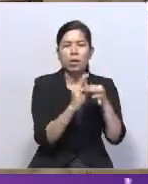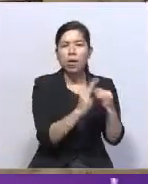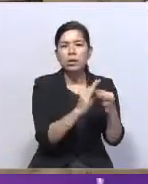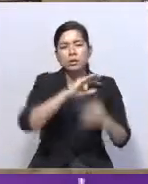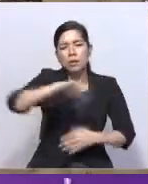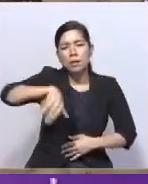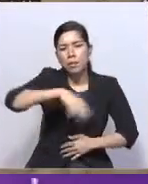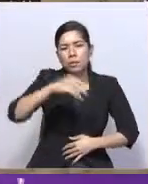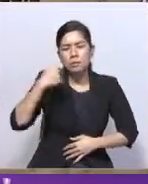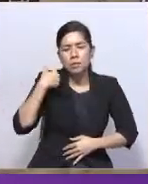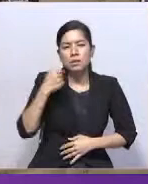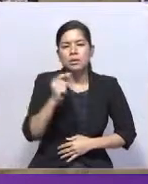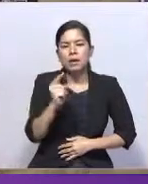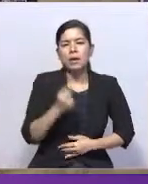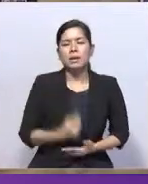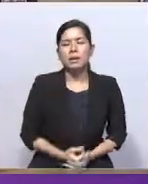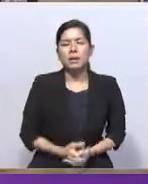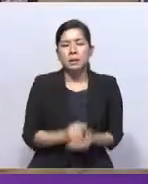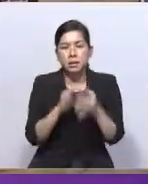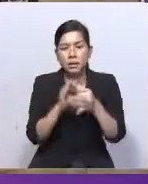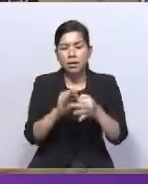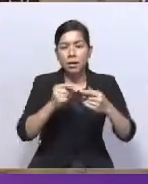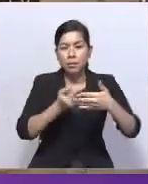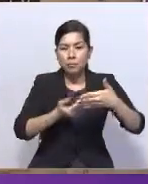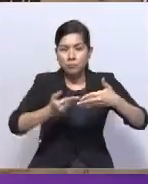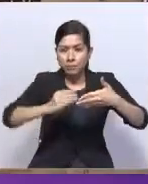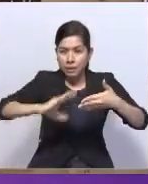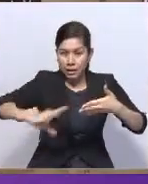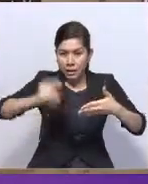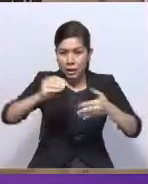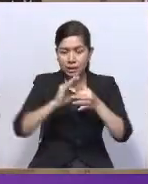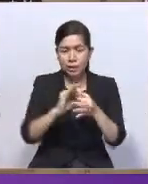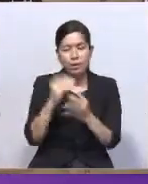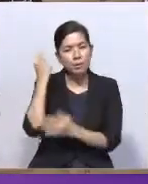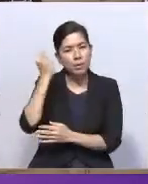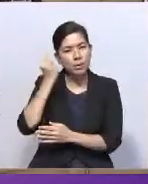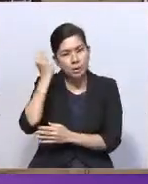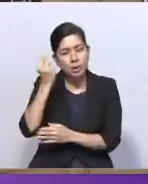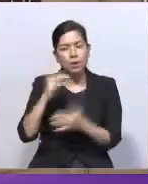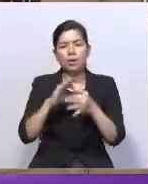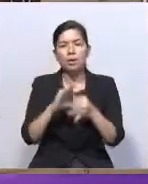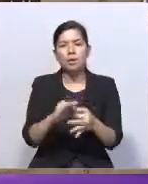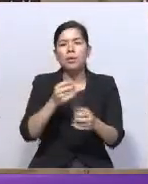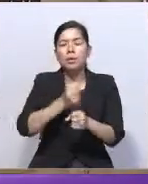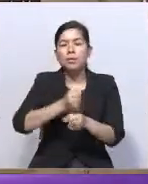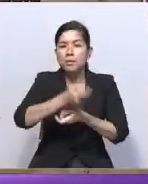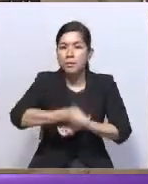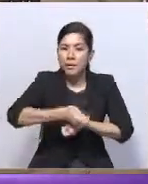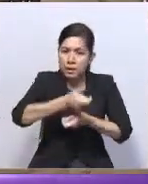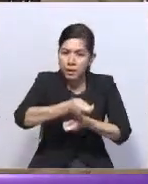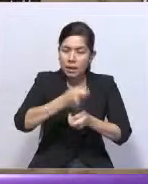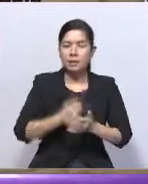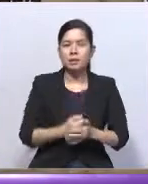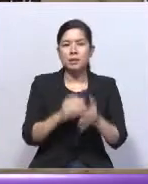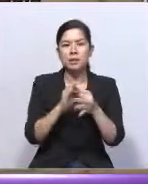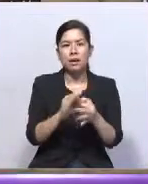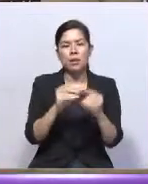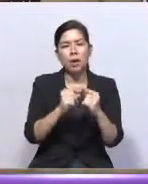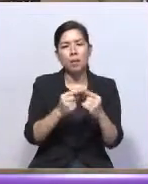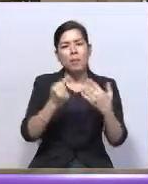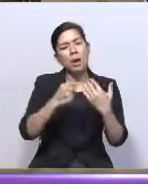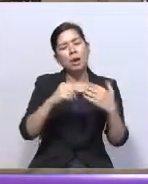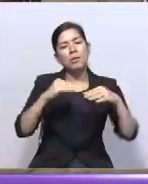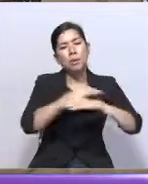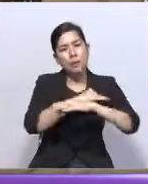ครับไม่ว่าจะเป็นเรื่องของการพัฒนาแหล่งท่องเที่ยวไม่ว่าจะเป็นเรื่องของการเกษตรนะครับเรื่องของการคมนาค